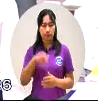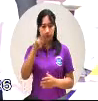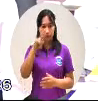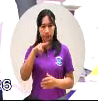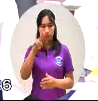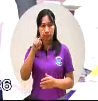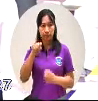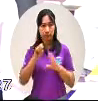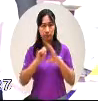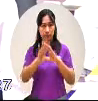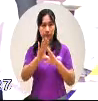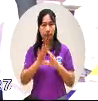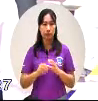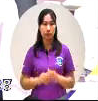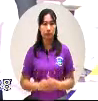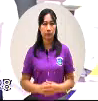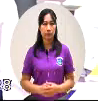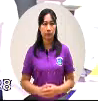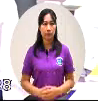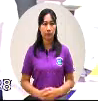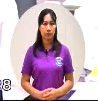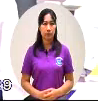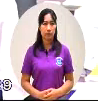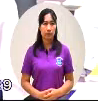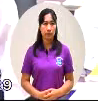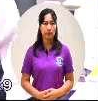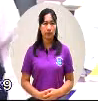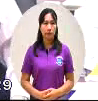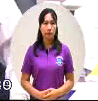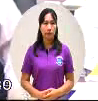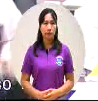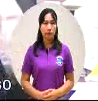修一下，刚刚图面那个，